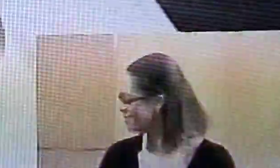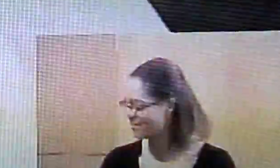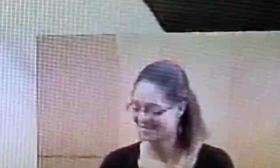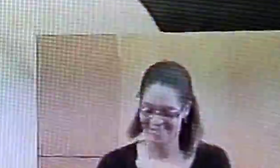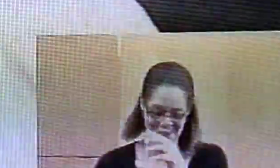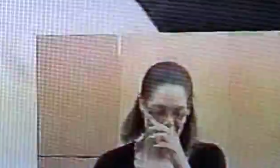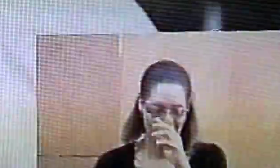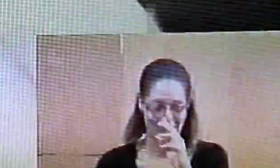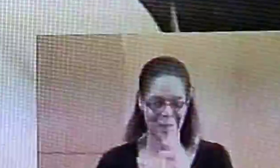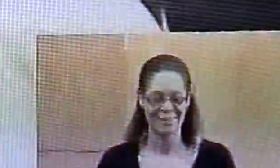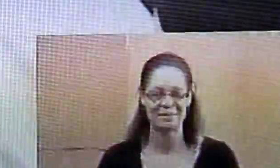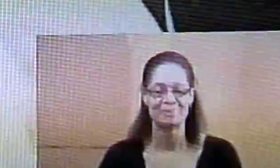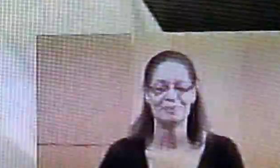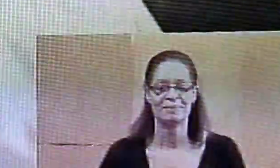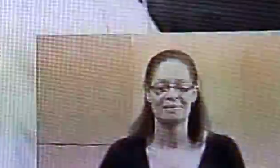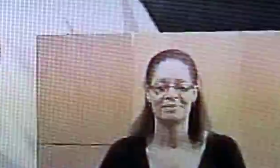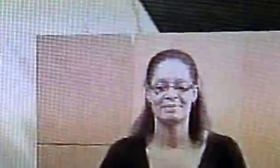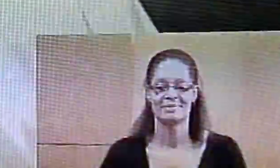Et